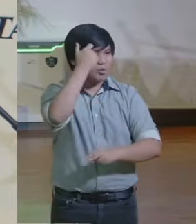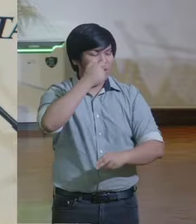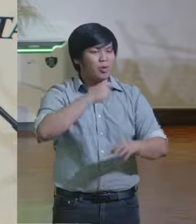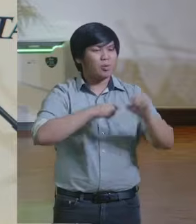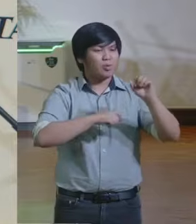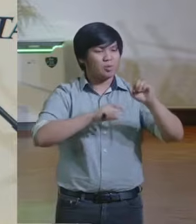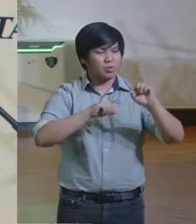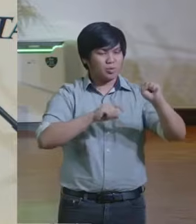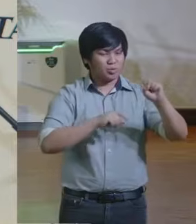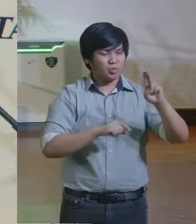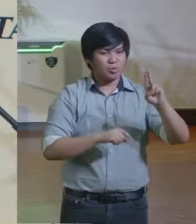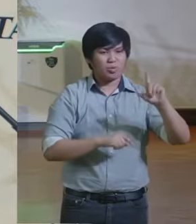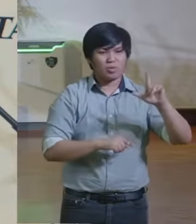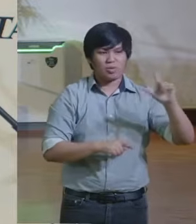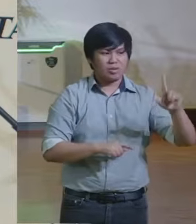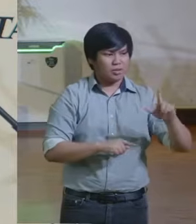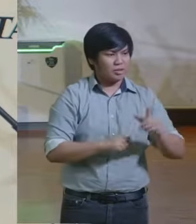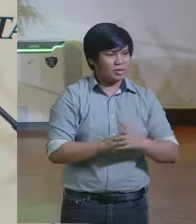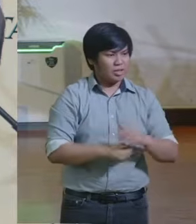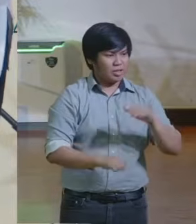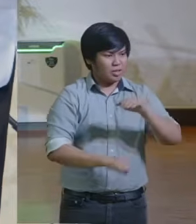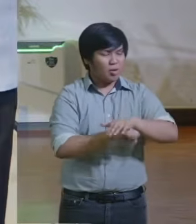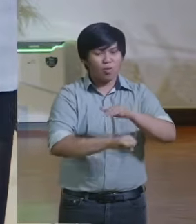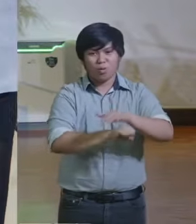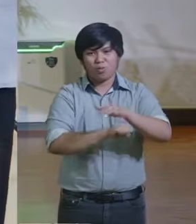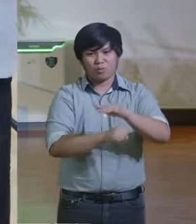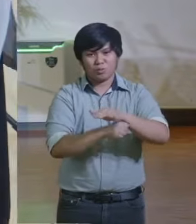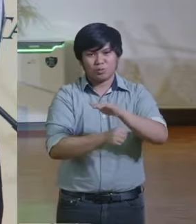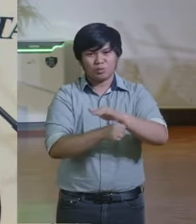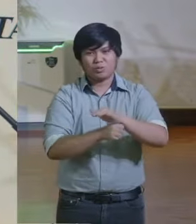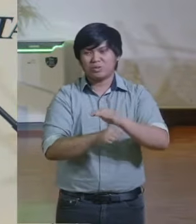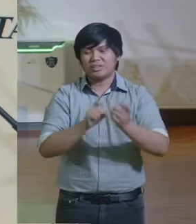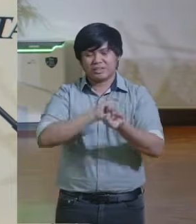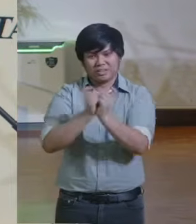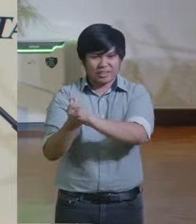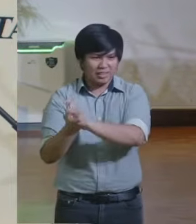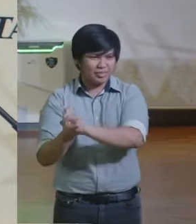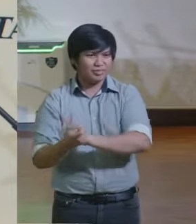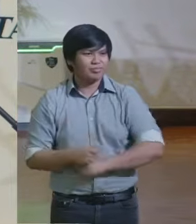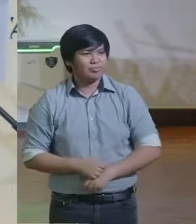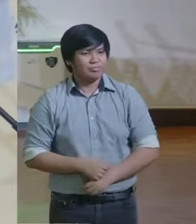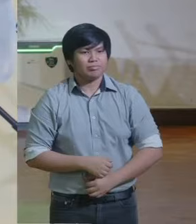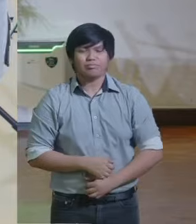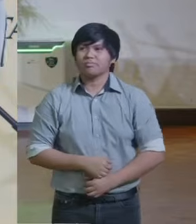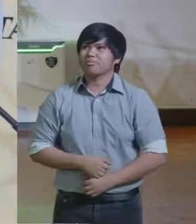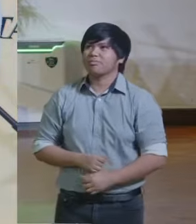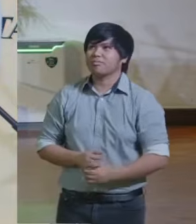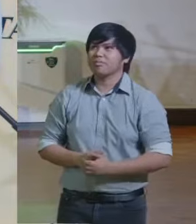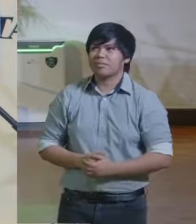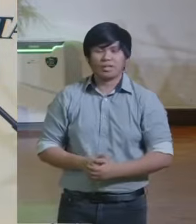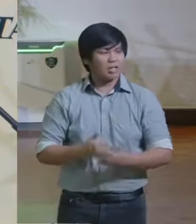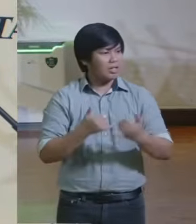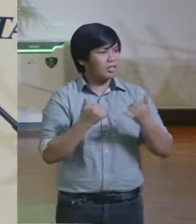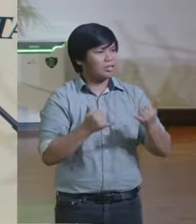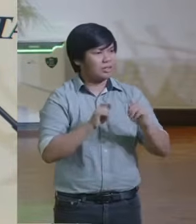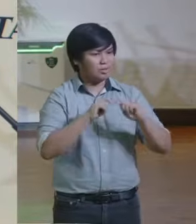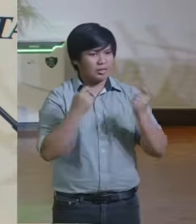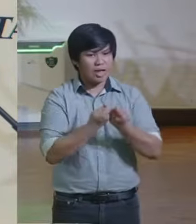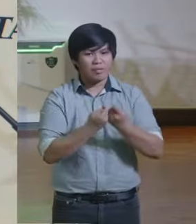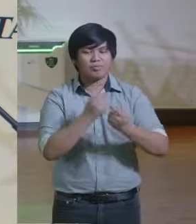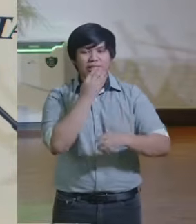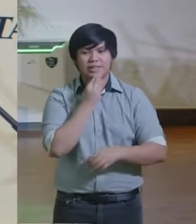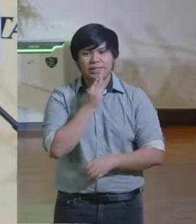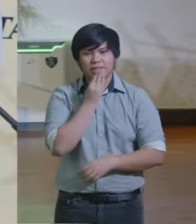Saul. No? Pero siya ay Benjamite. Isang proud na tribe ng